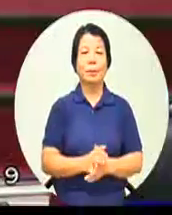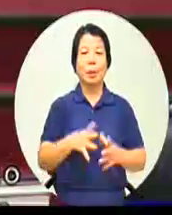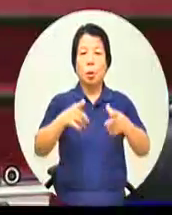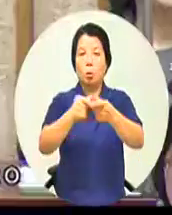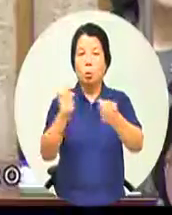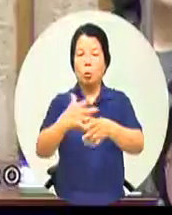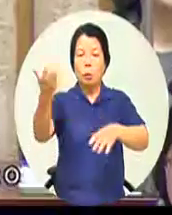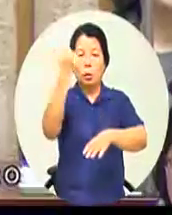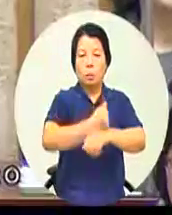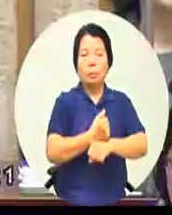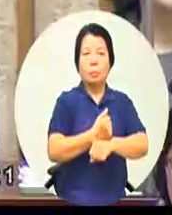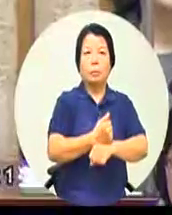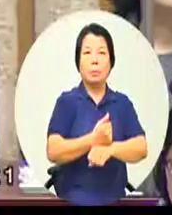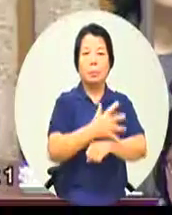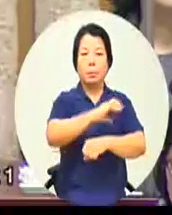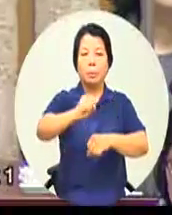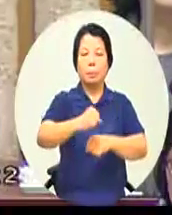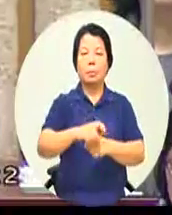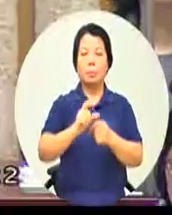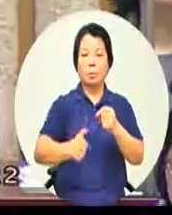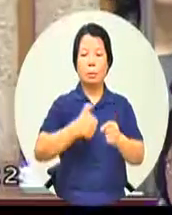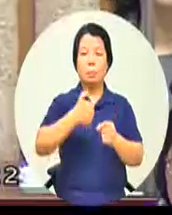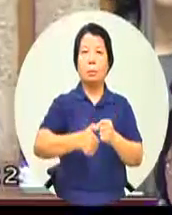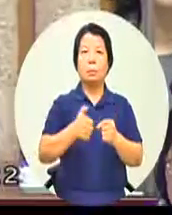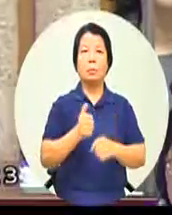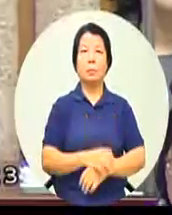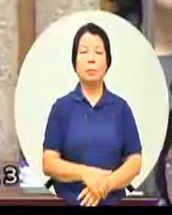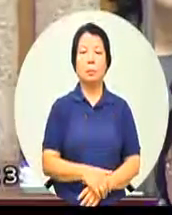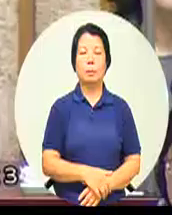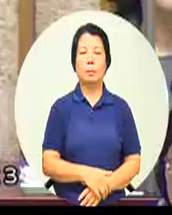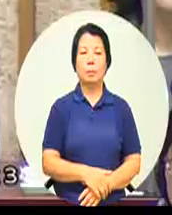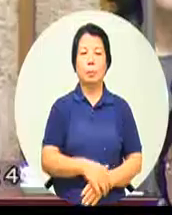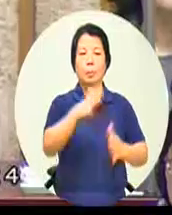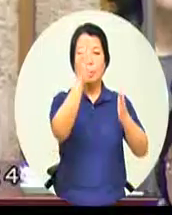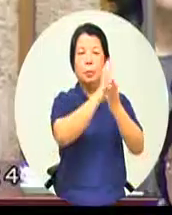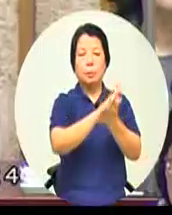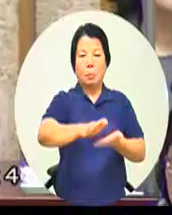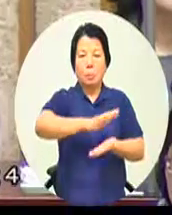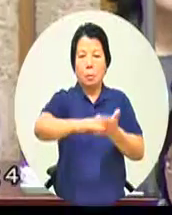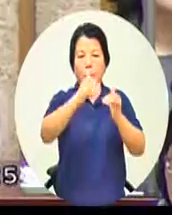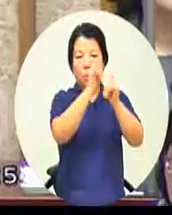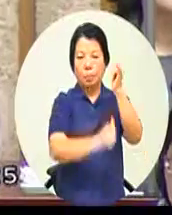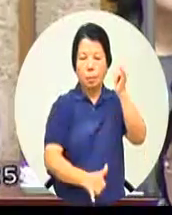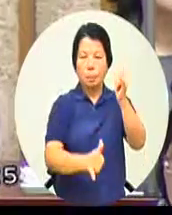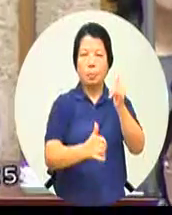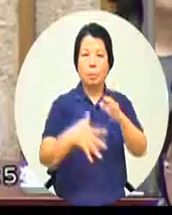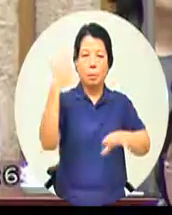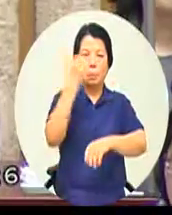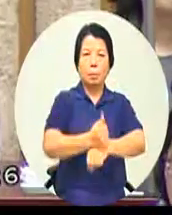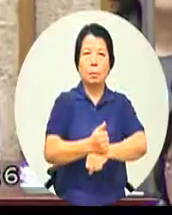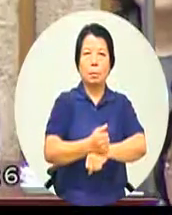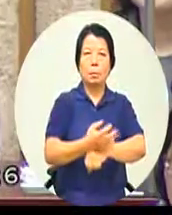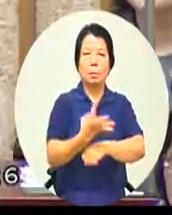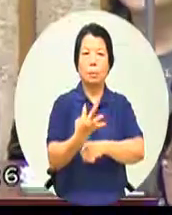冬？ 50冬。 50冬对不对？清国统治台湾几冬？